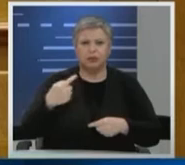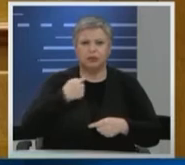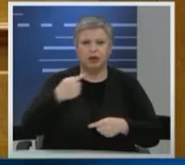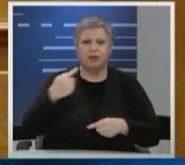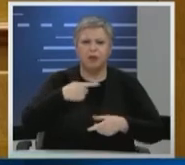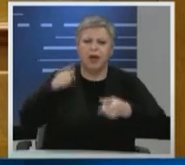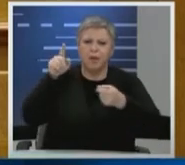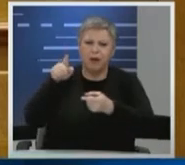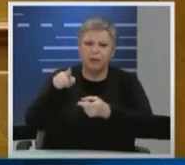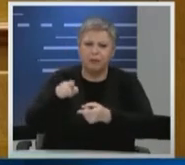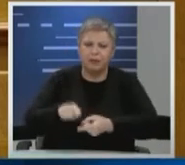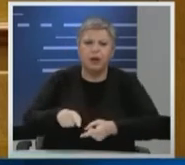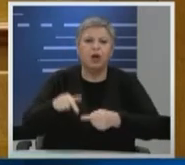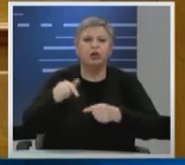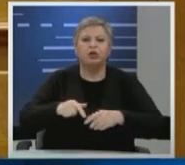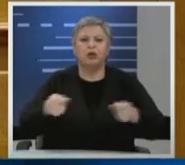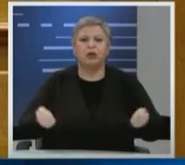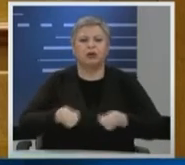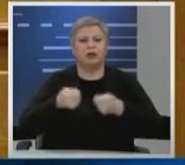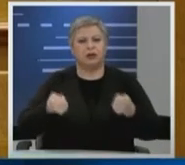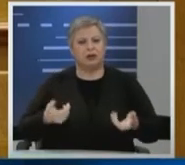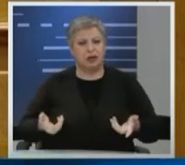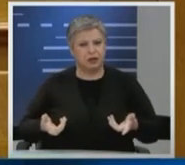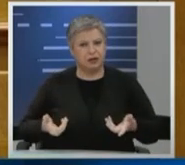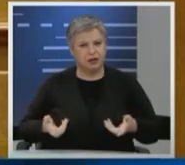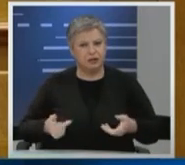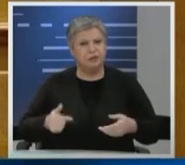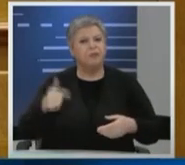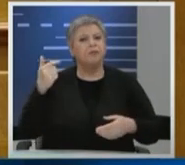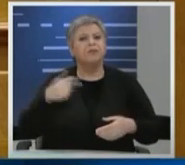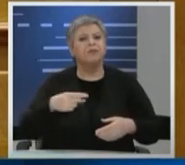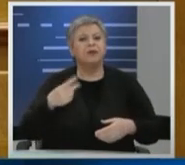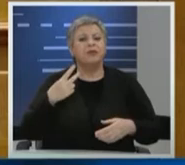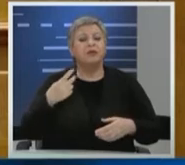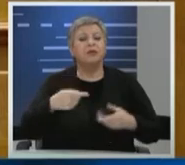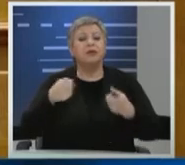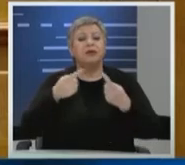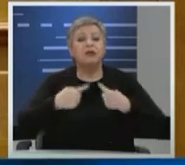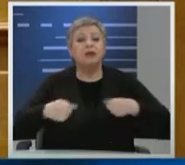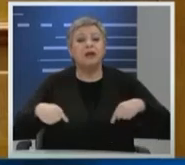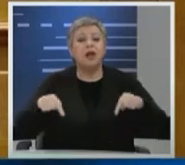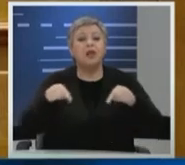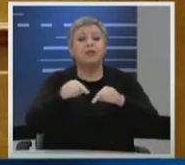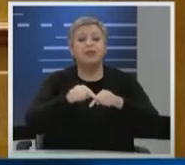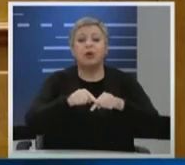επιβεβαιώνει και η ανακοίνωση της